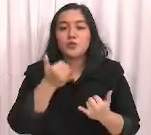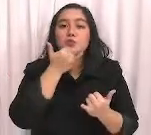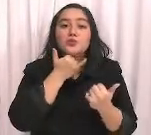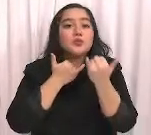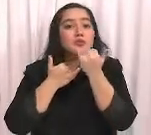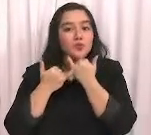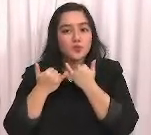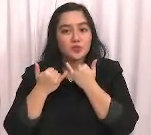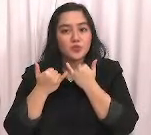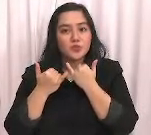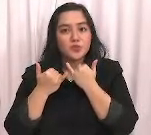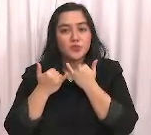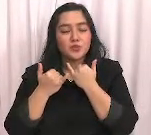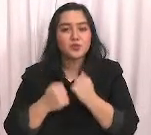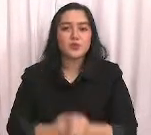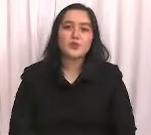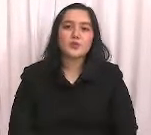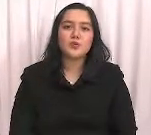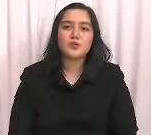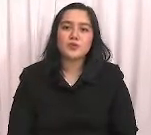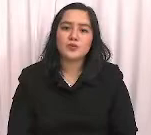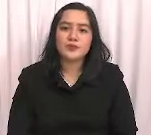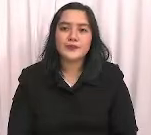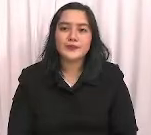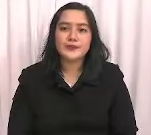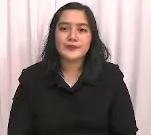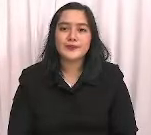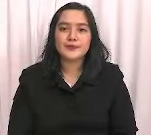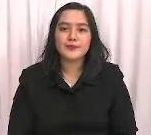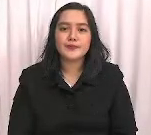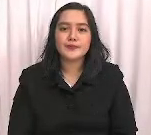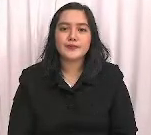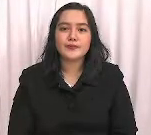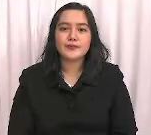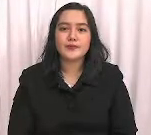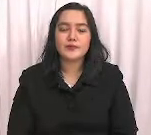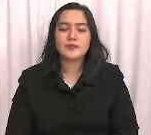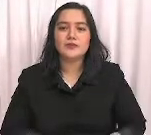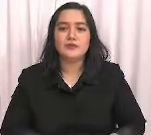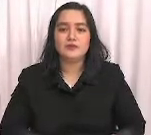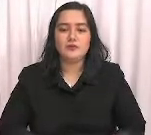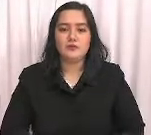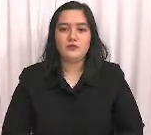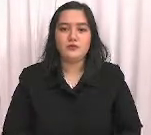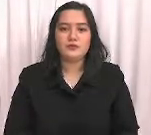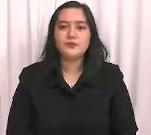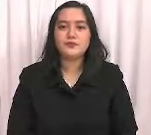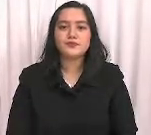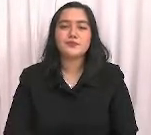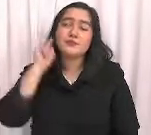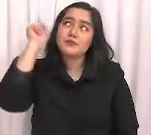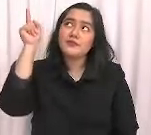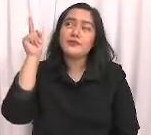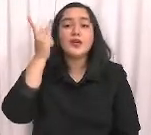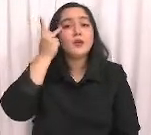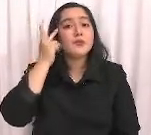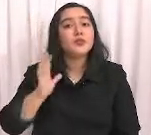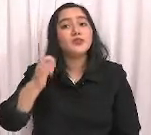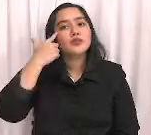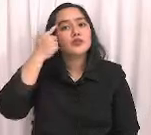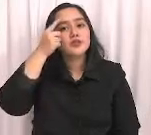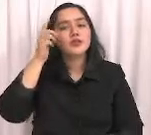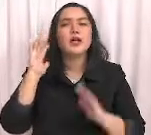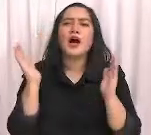paano natin iiwasan yung paggawa ng mali? Sa iyo, ano, yung ganyan ba, Cynthia, sa iyo, no? Meron ka